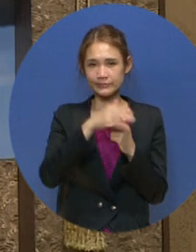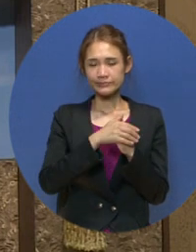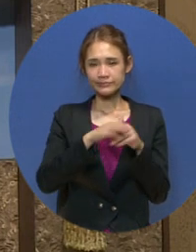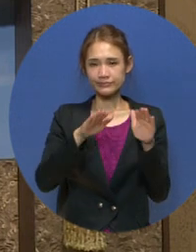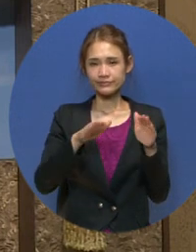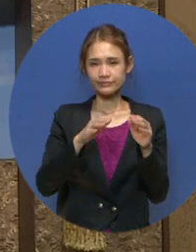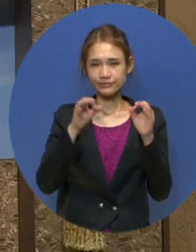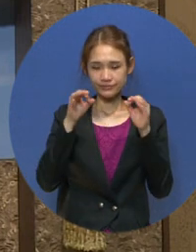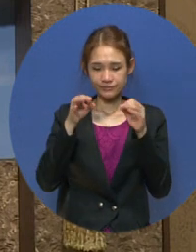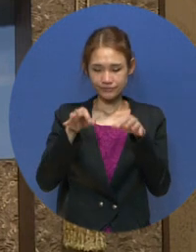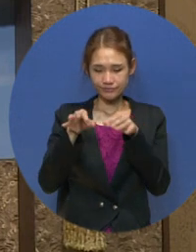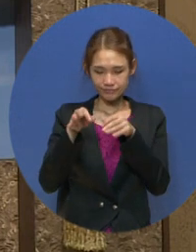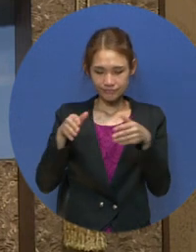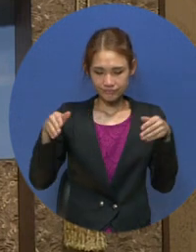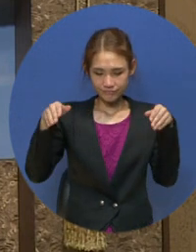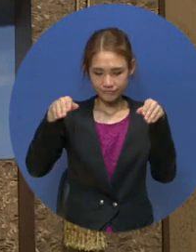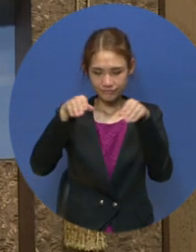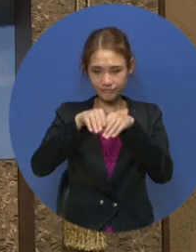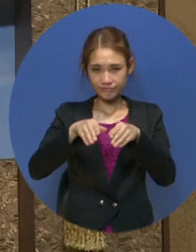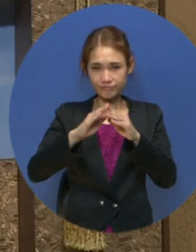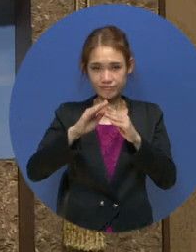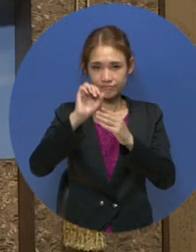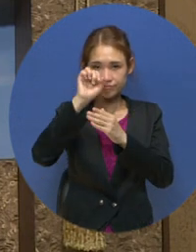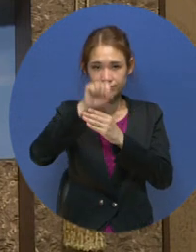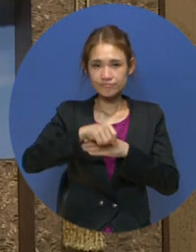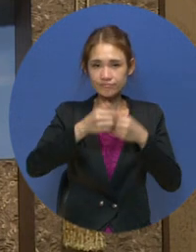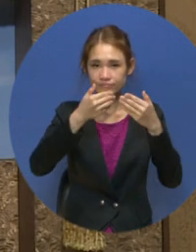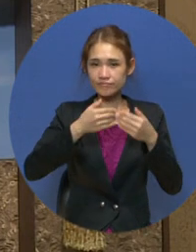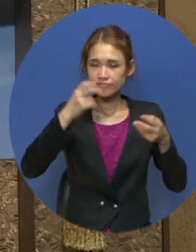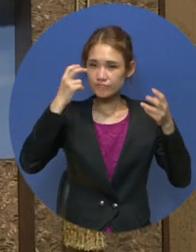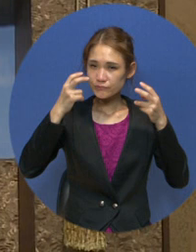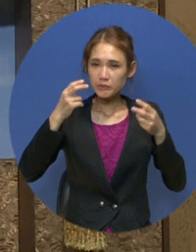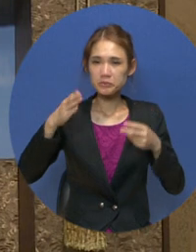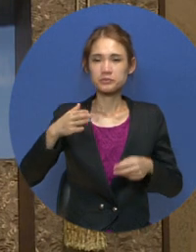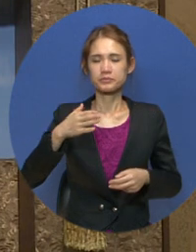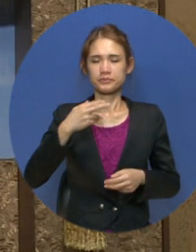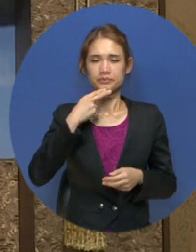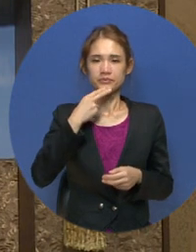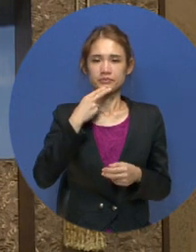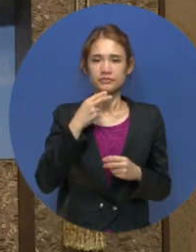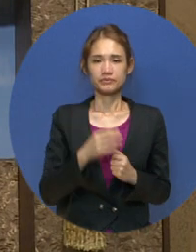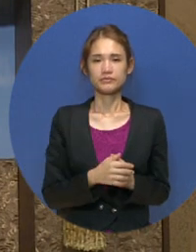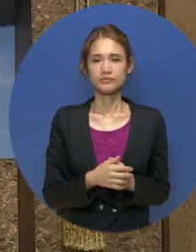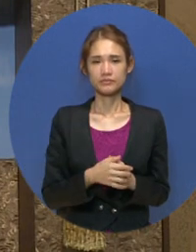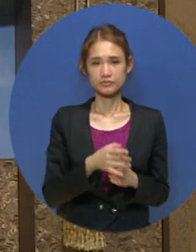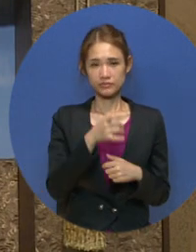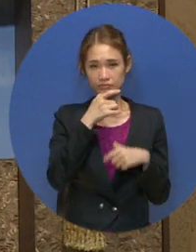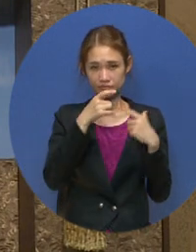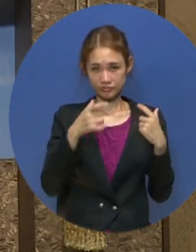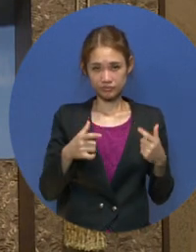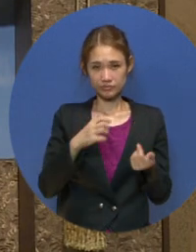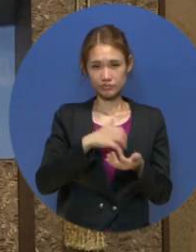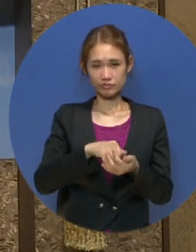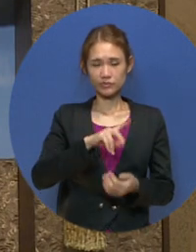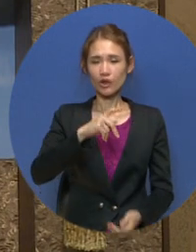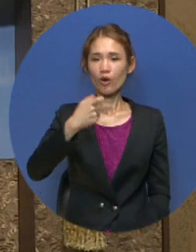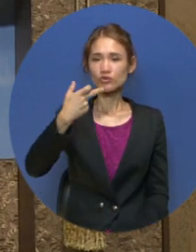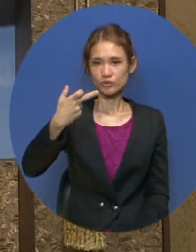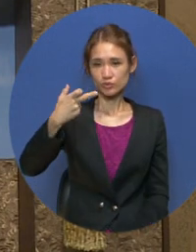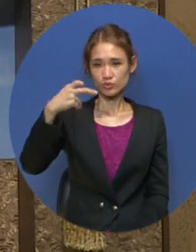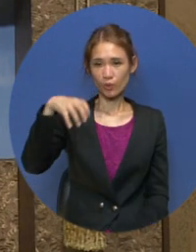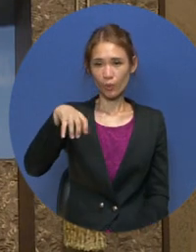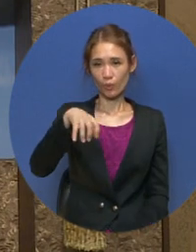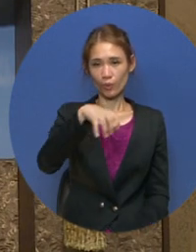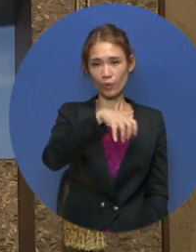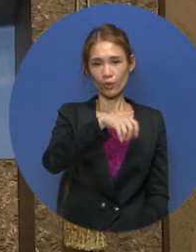그렇게 기증함을 설치를 허락해 주시는 기관들이 많지 않아서 한 수도권에는 한 12군데 정도가